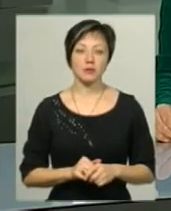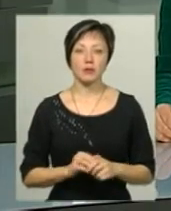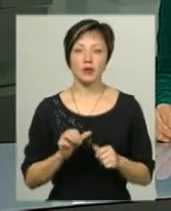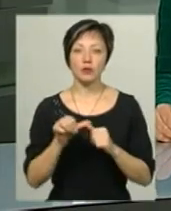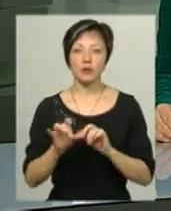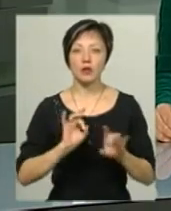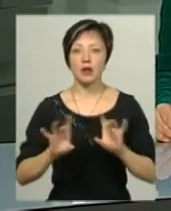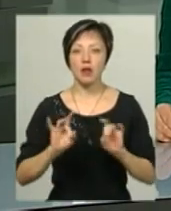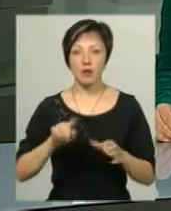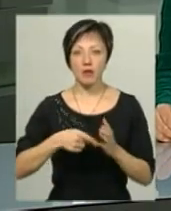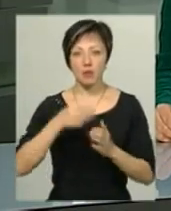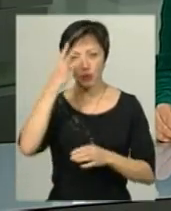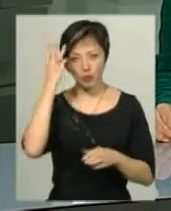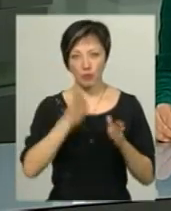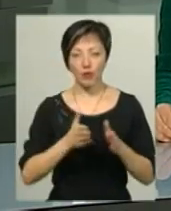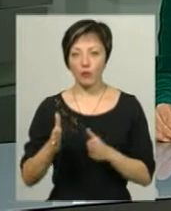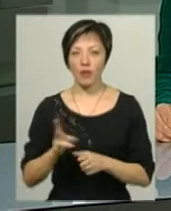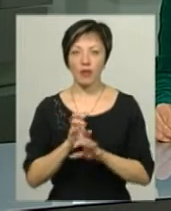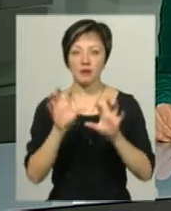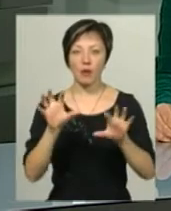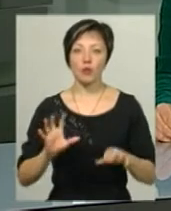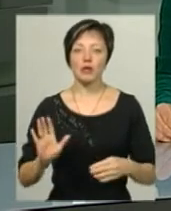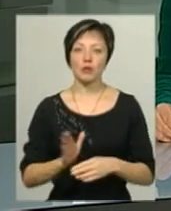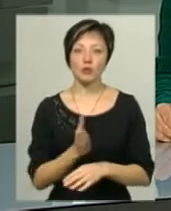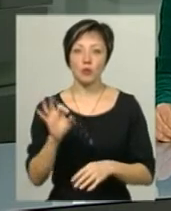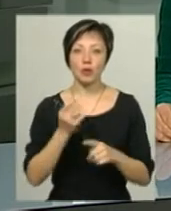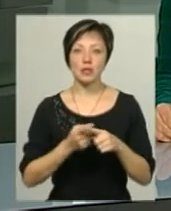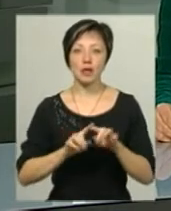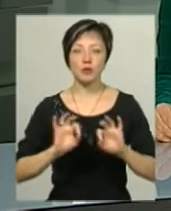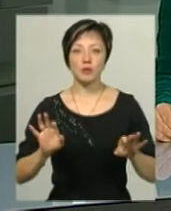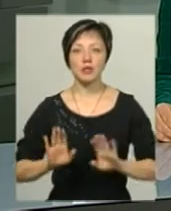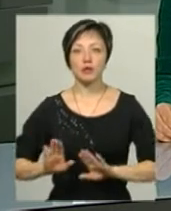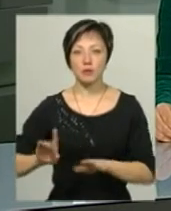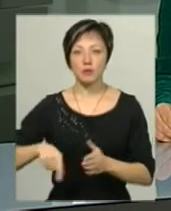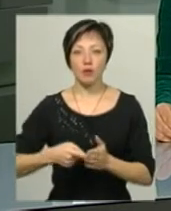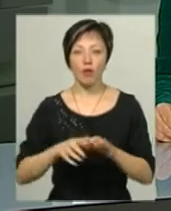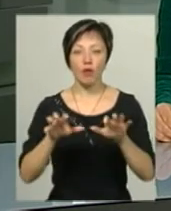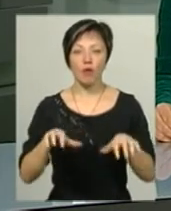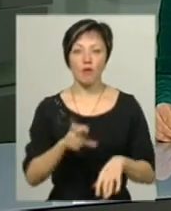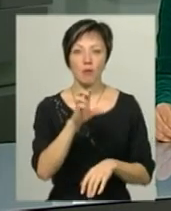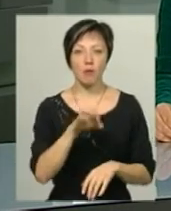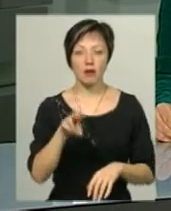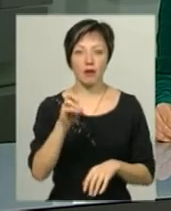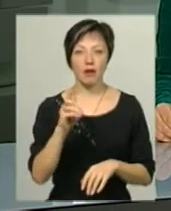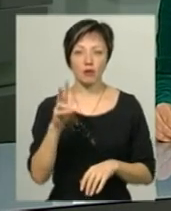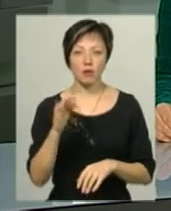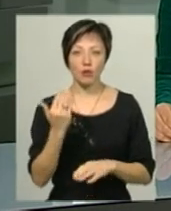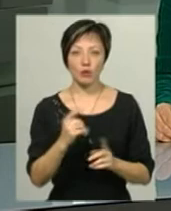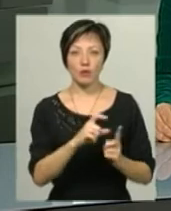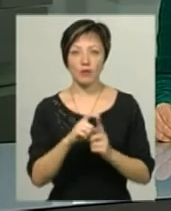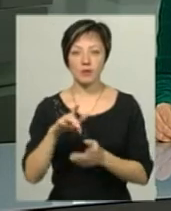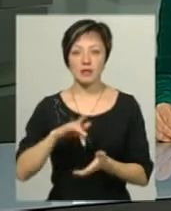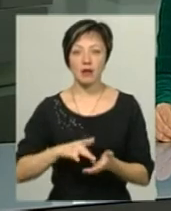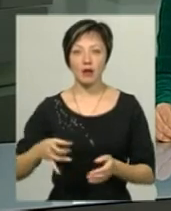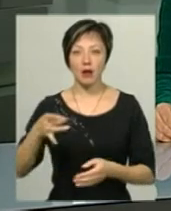Зовнішню рекламу у Хмельницькому впорядкують, а незаконно демонтують. Про це розповів заступник міського голови Андрій Бондаренко. За його словами, з